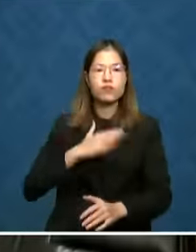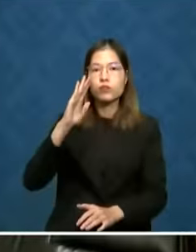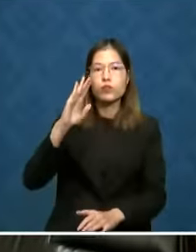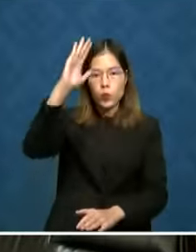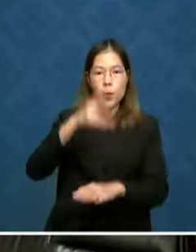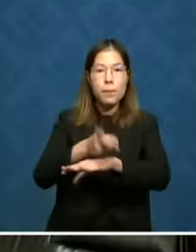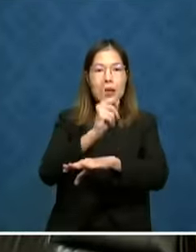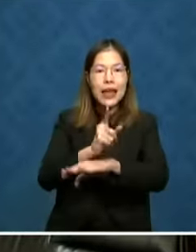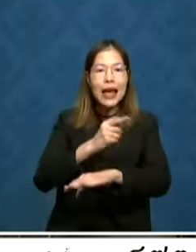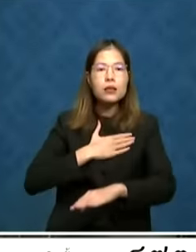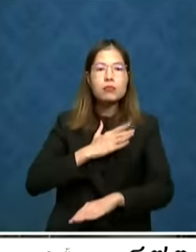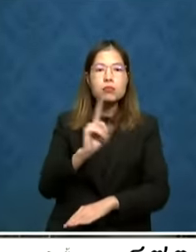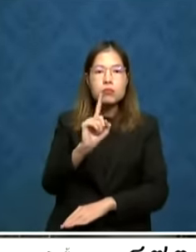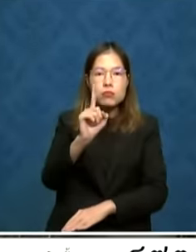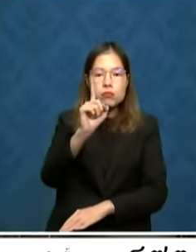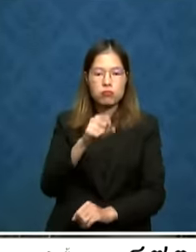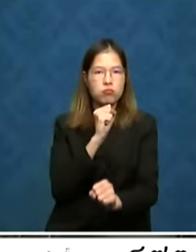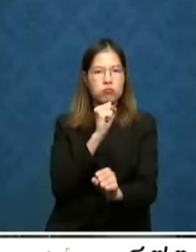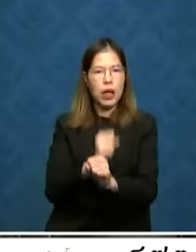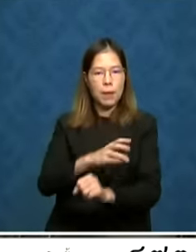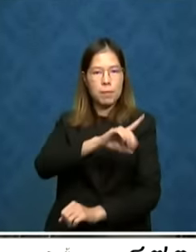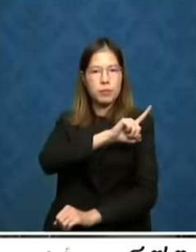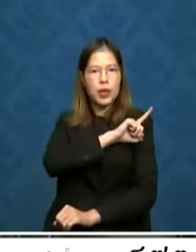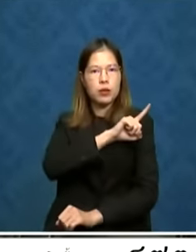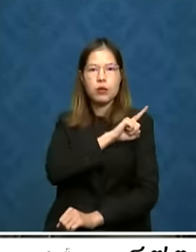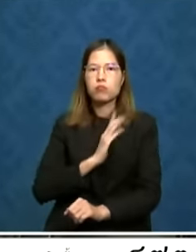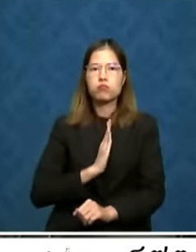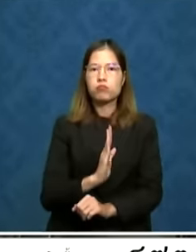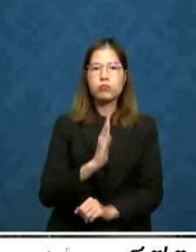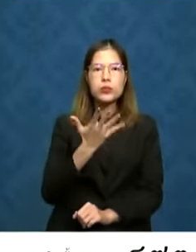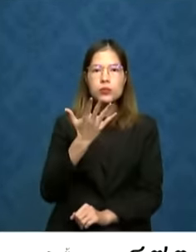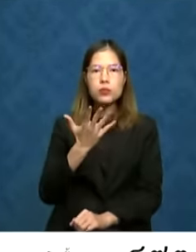วระท deformationวาท่านปฏิบติ tod dû้ยกความไมเป็กลาง